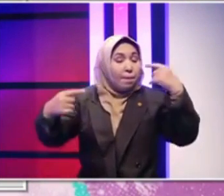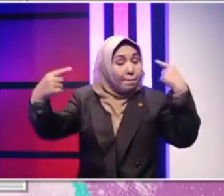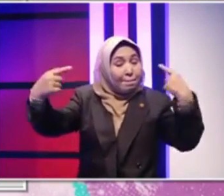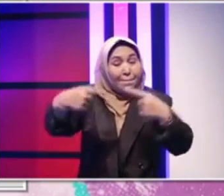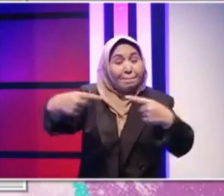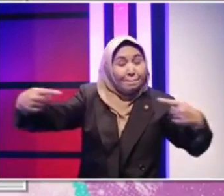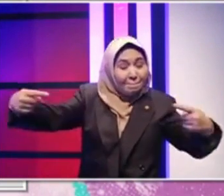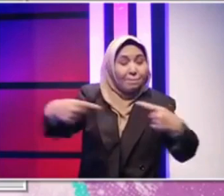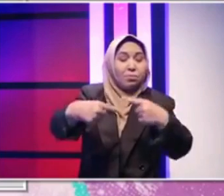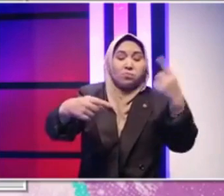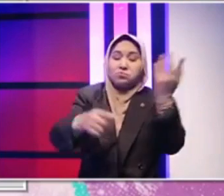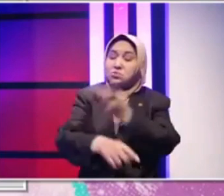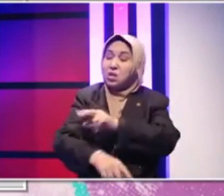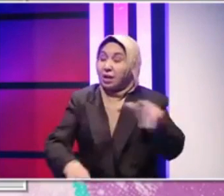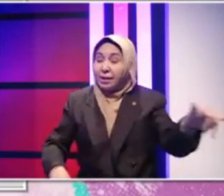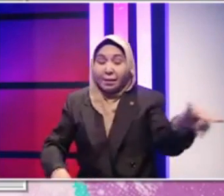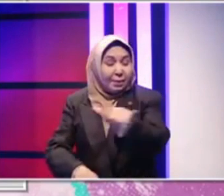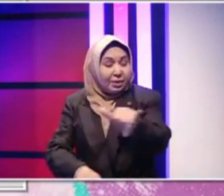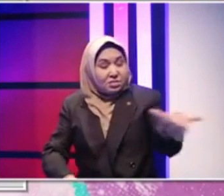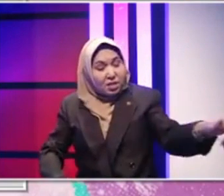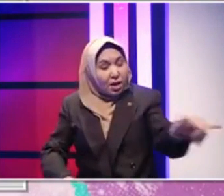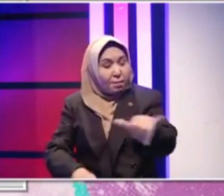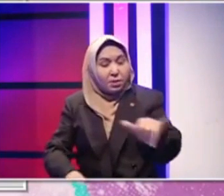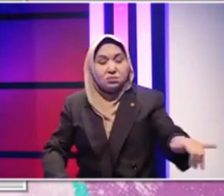تحسبهم جميعا